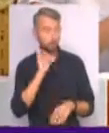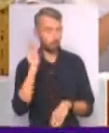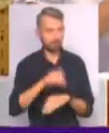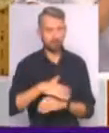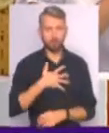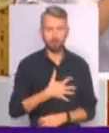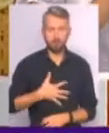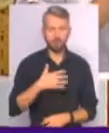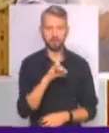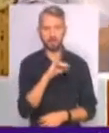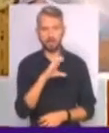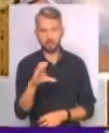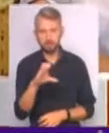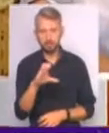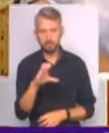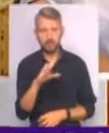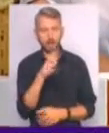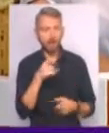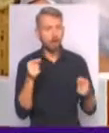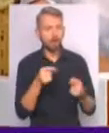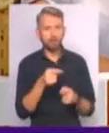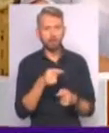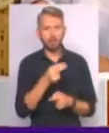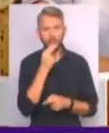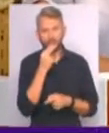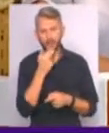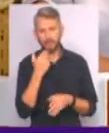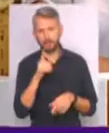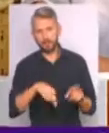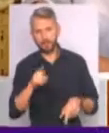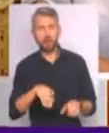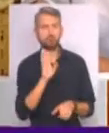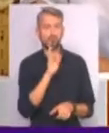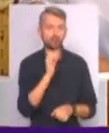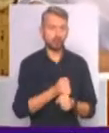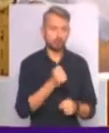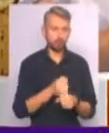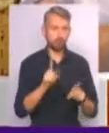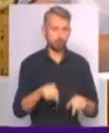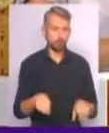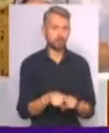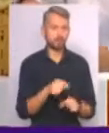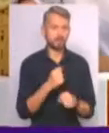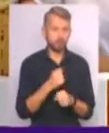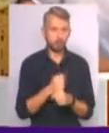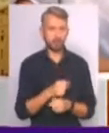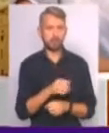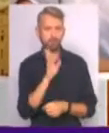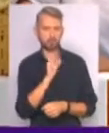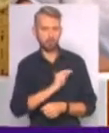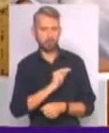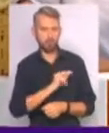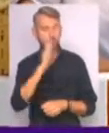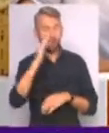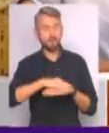Да? Вовремя не ест. Ну, женщины работающие тоже так делают, да, уже перейдем там ко всем. Вечером